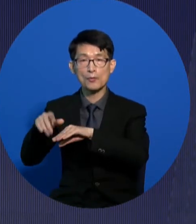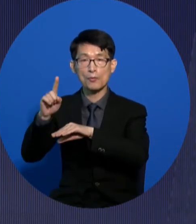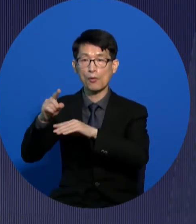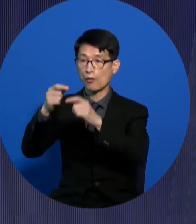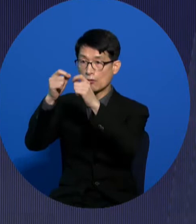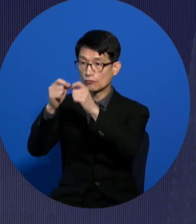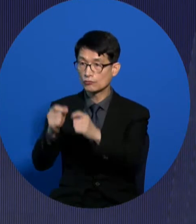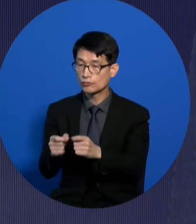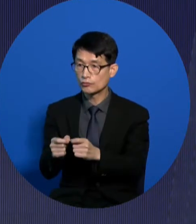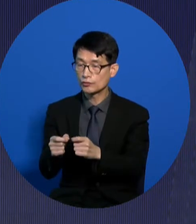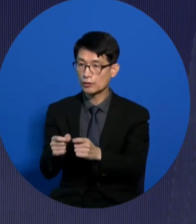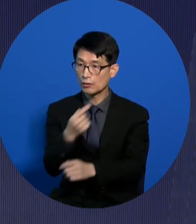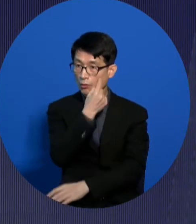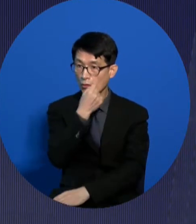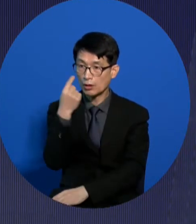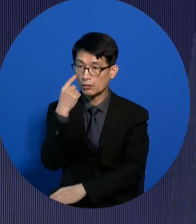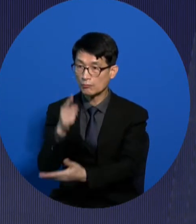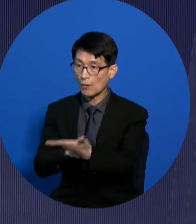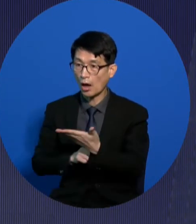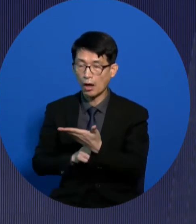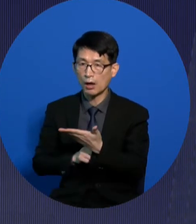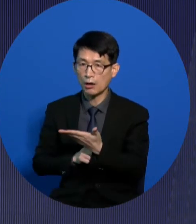구체적으로 확인하기가 어렵습니다.